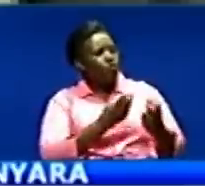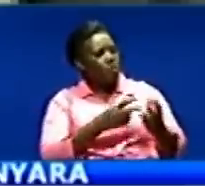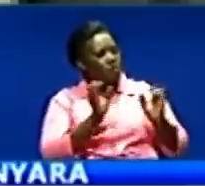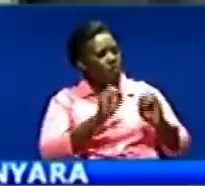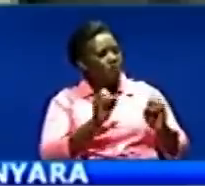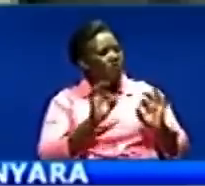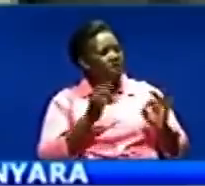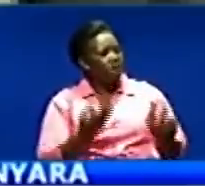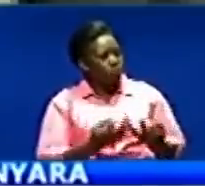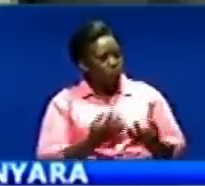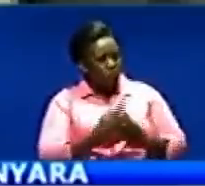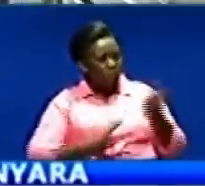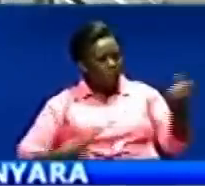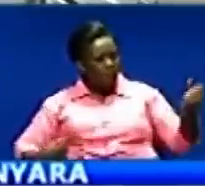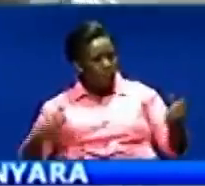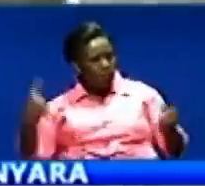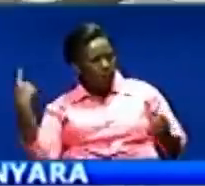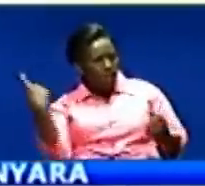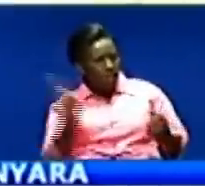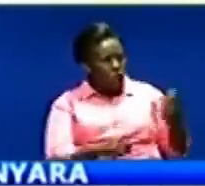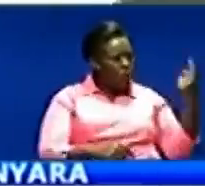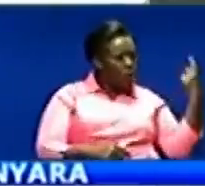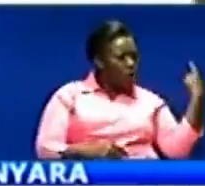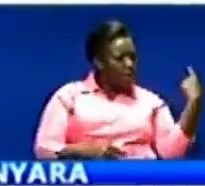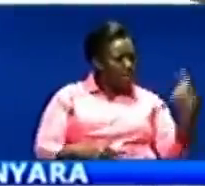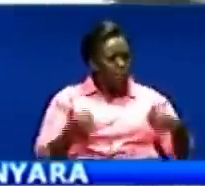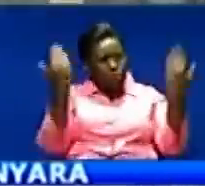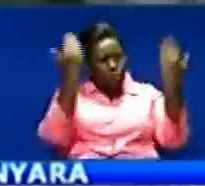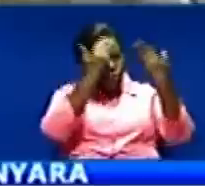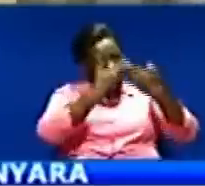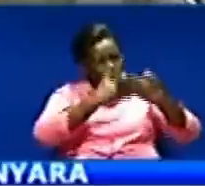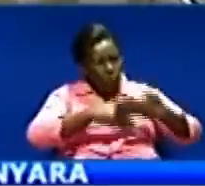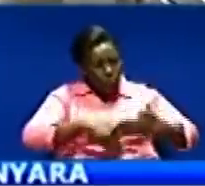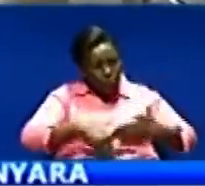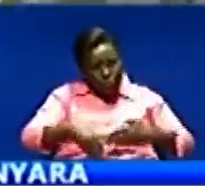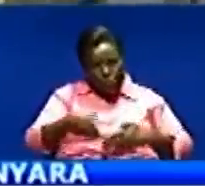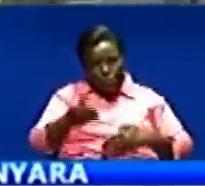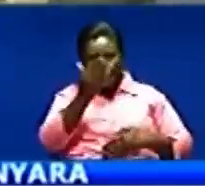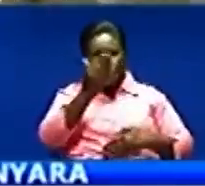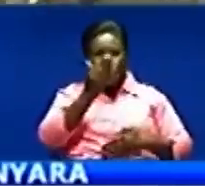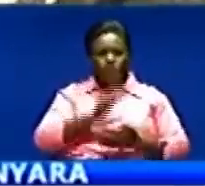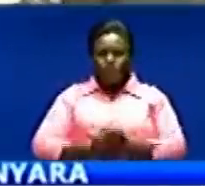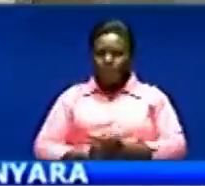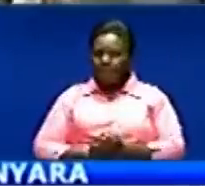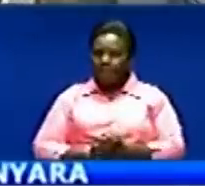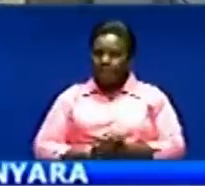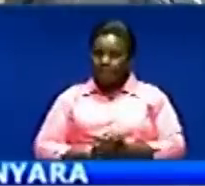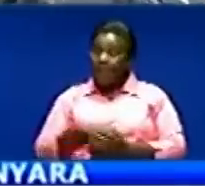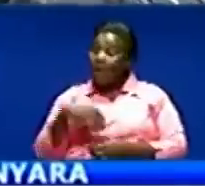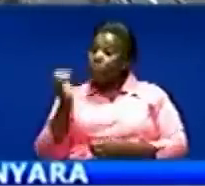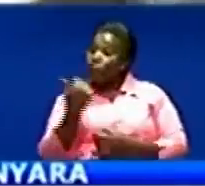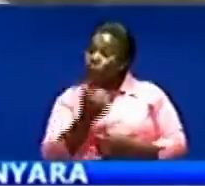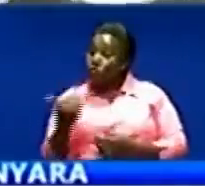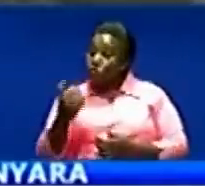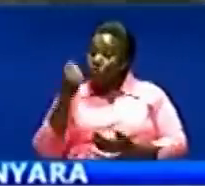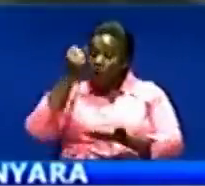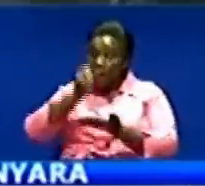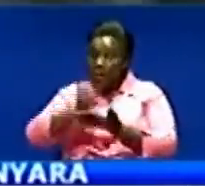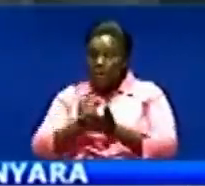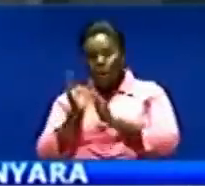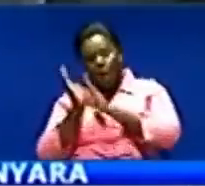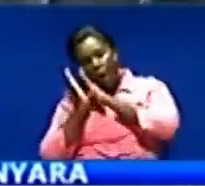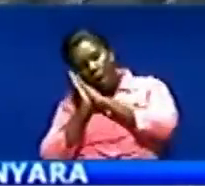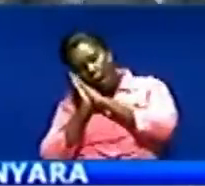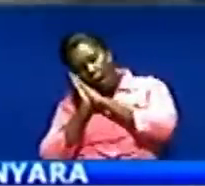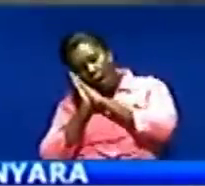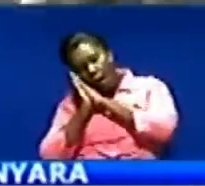Akaanza kunipiga usiku kucha. Eneo la Magengeni, kutokana na joto la majiko ya wakaanga samaki, panakuwa eneo bora